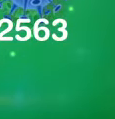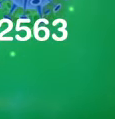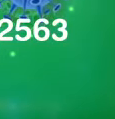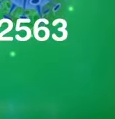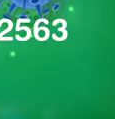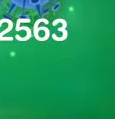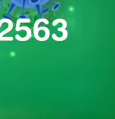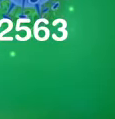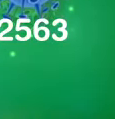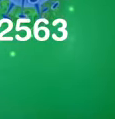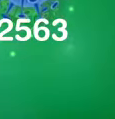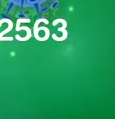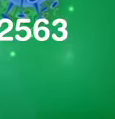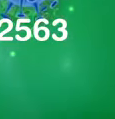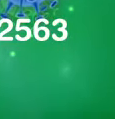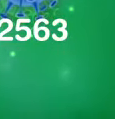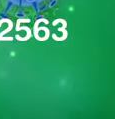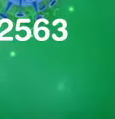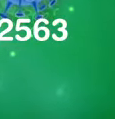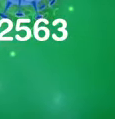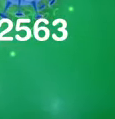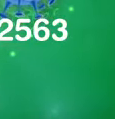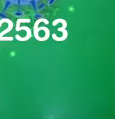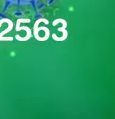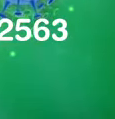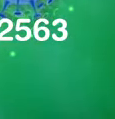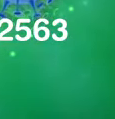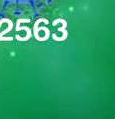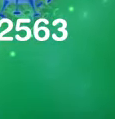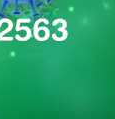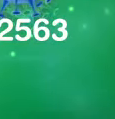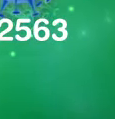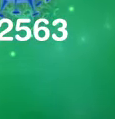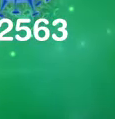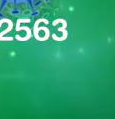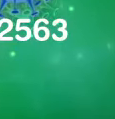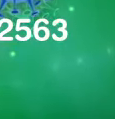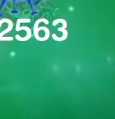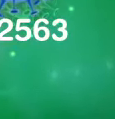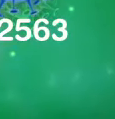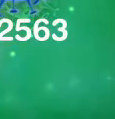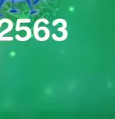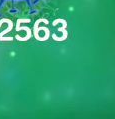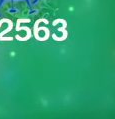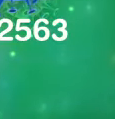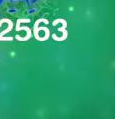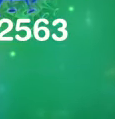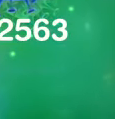We'll be right back.